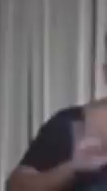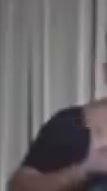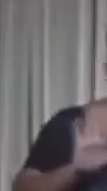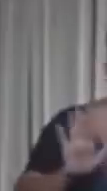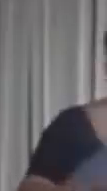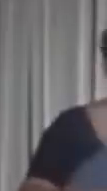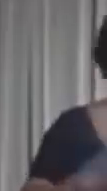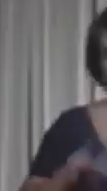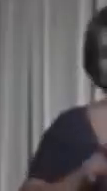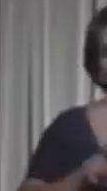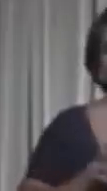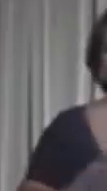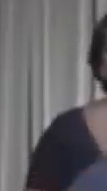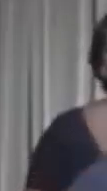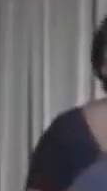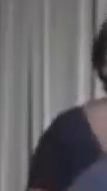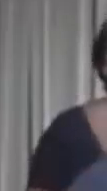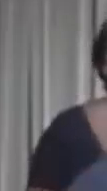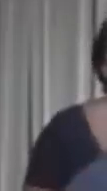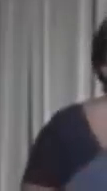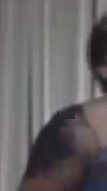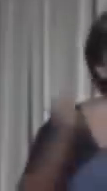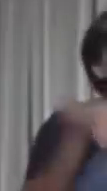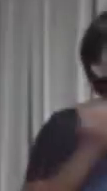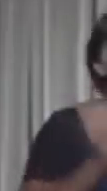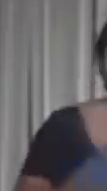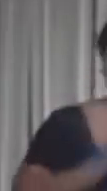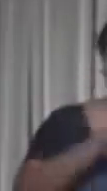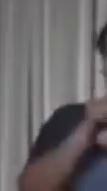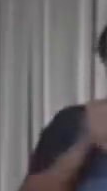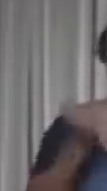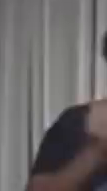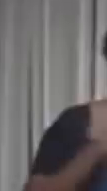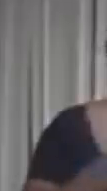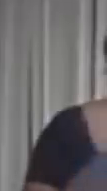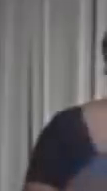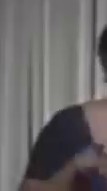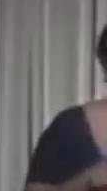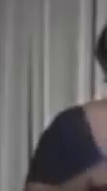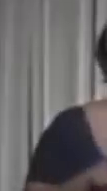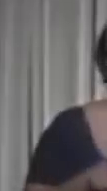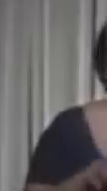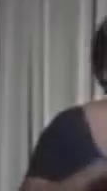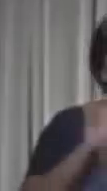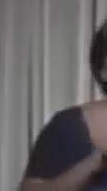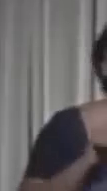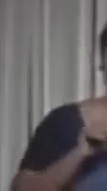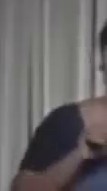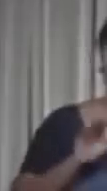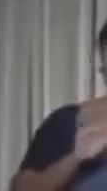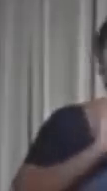அவர்களுக்கு பக்கபலமாக இருந்த ஒருவன் என்ற வகையிலே அவருடைய அந்த அமைச்சரவையிலே 9 வருடம் ஓரோடு இருந்தவன் என்ற வகையிலே அவரிடத்திலே